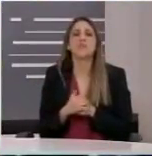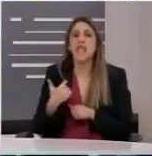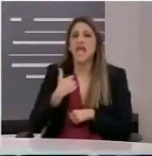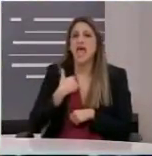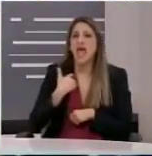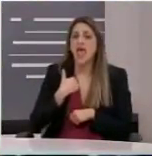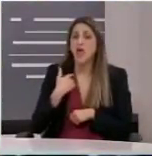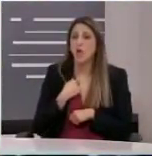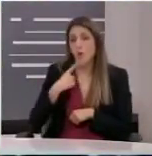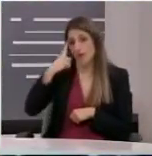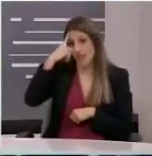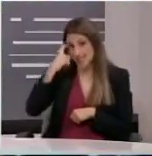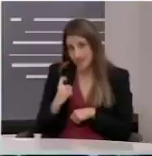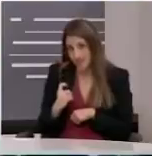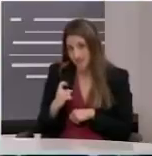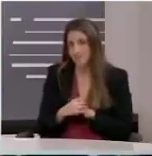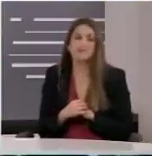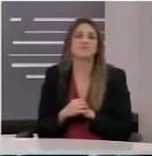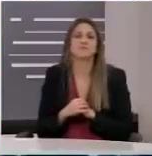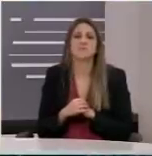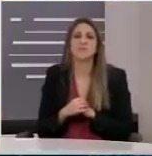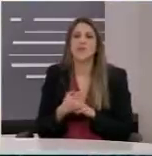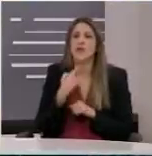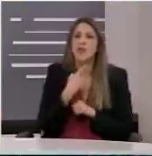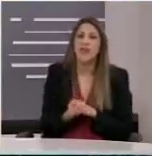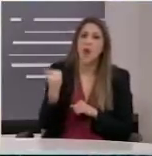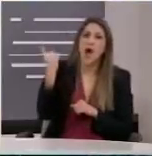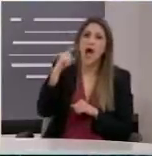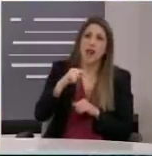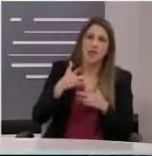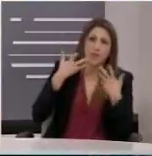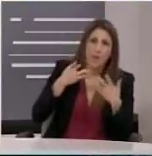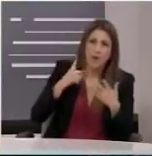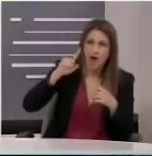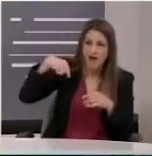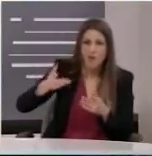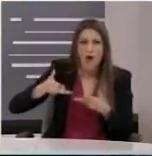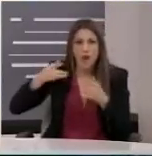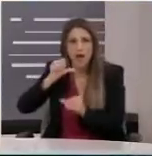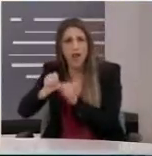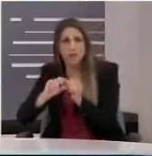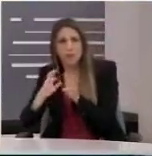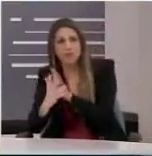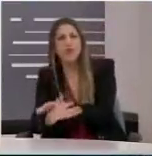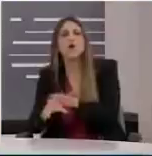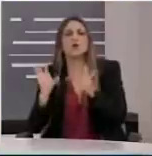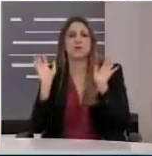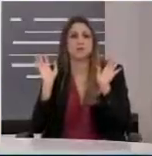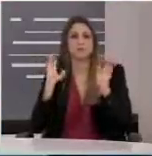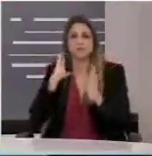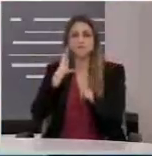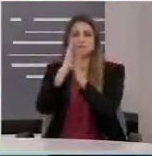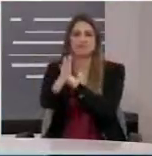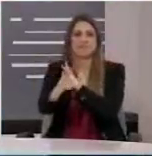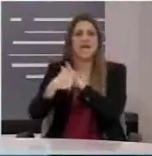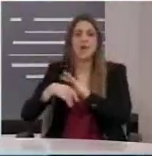Εγώ, κύριε Μητσοτάκη, δεν λέω άλλα μπροστά και άλλα πίσω. Εγώ, κύριε Μητσοτάκη, ό,τι